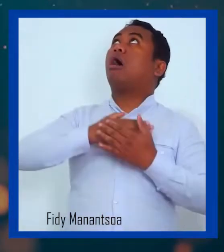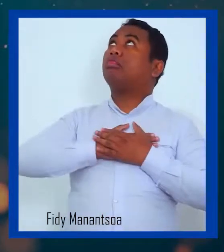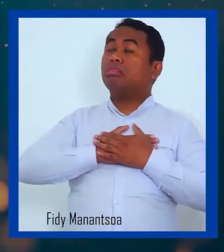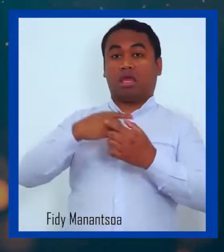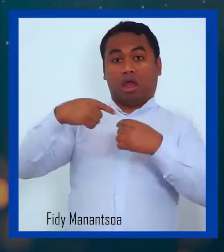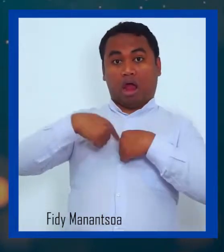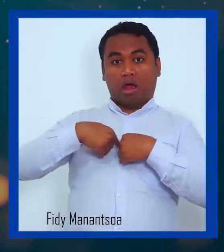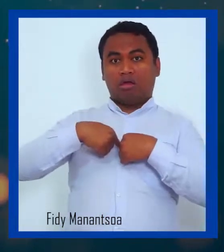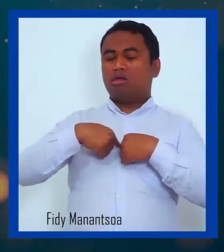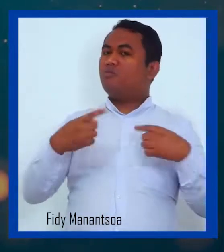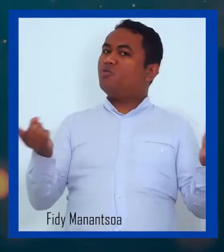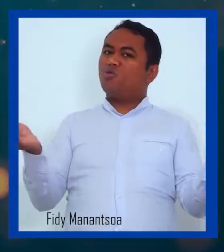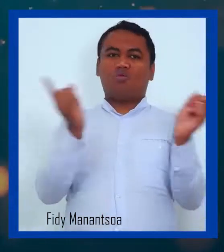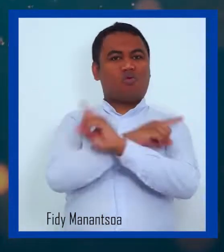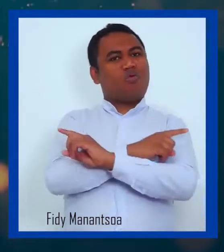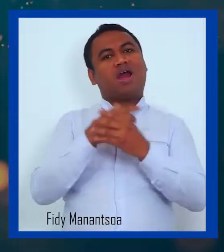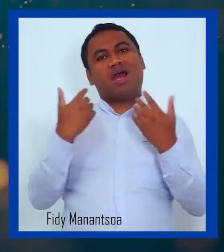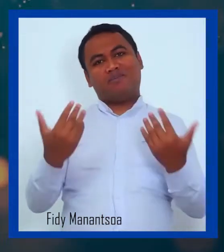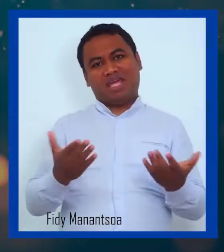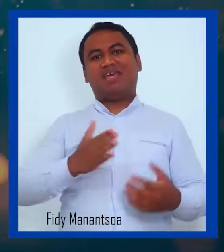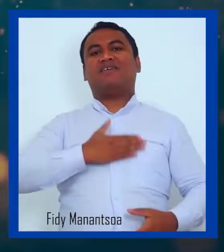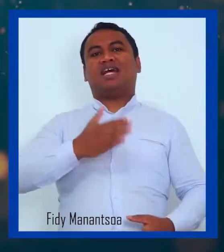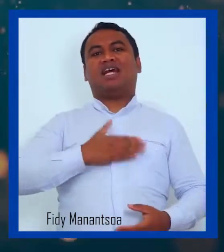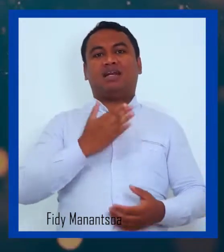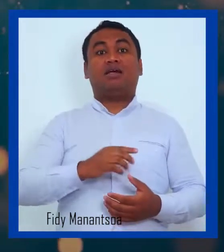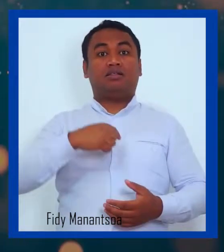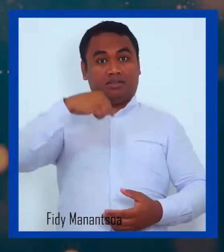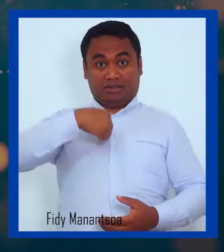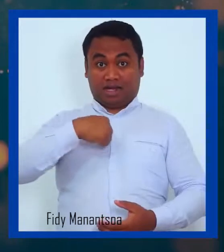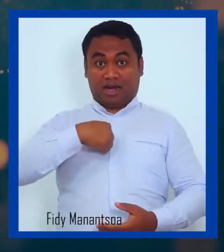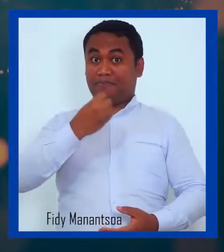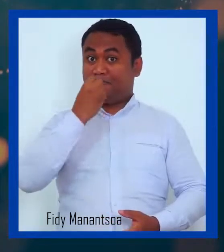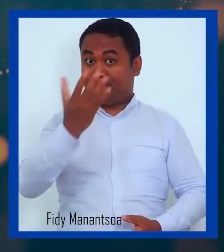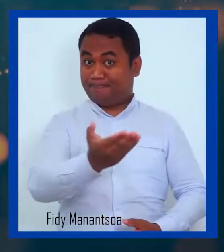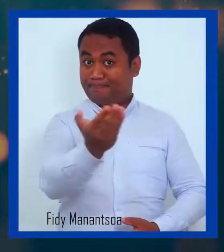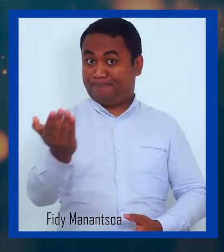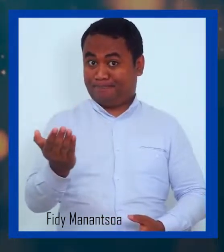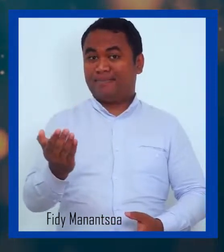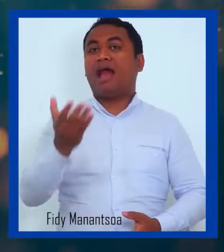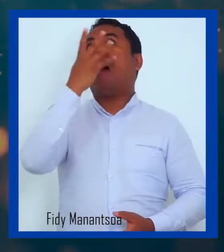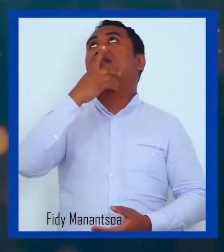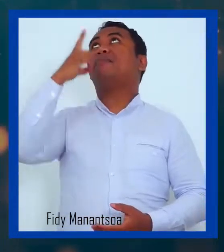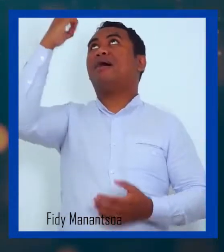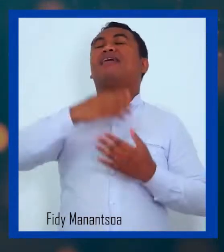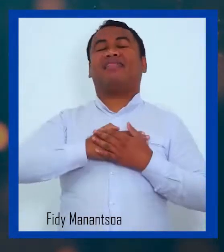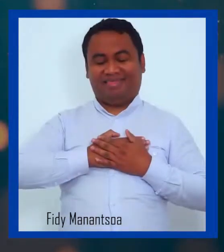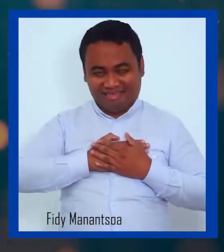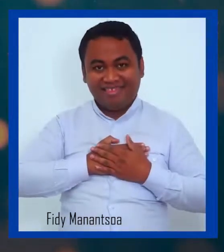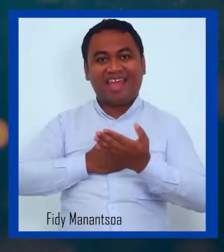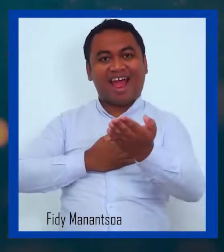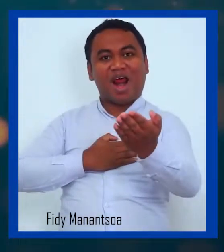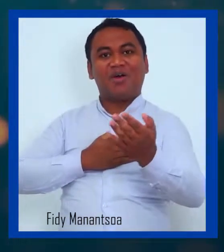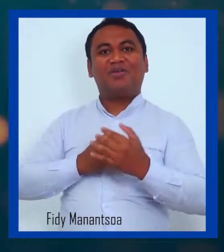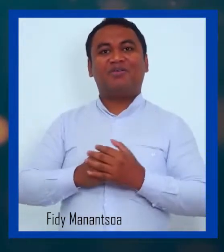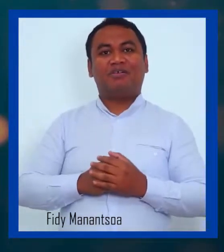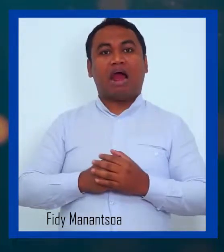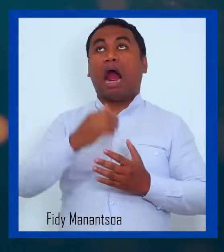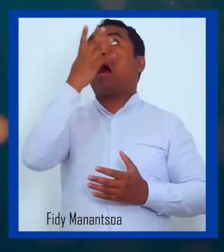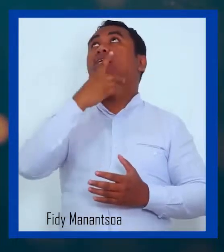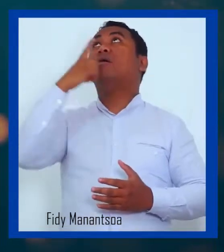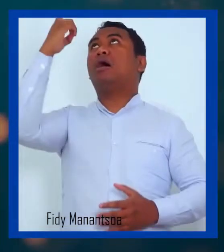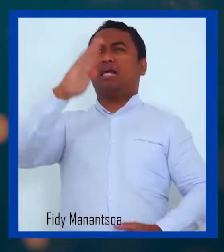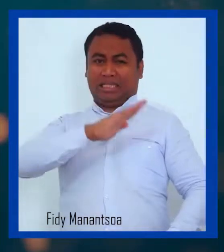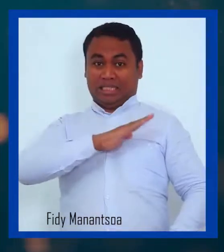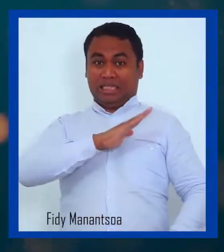fitiavan'Andriamanitra. Ary izany dia te hampatsiaro anao indray fa tena tianao Andriamanitra. Ny ota no tsy tian'Andriamanitra, fa ny